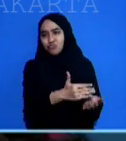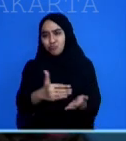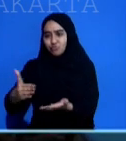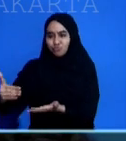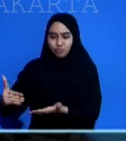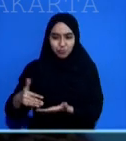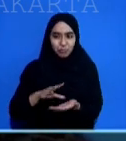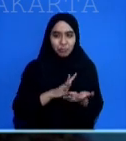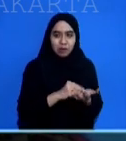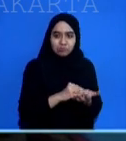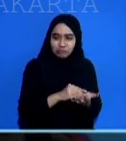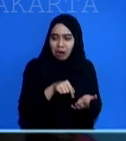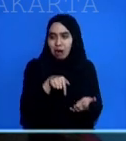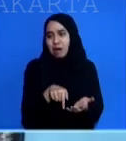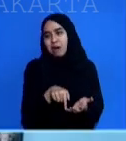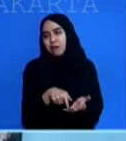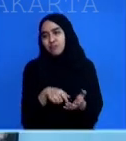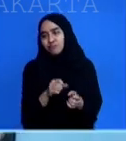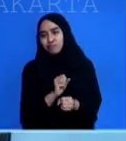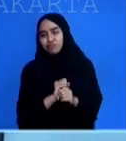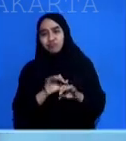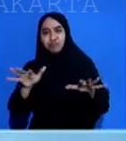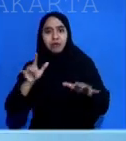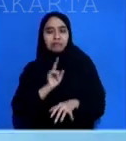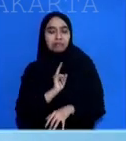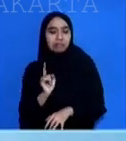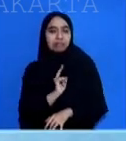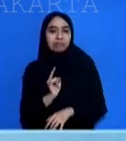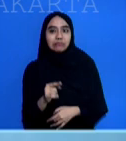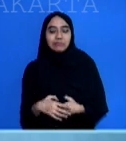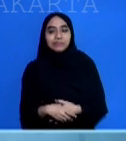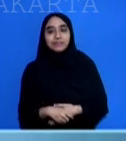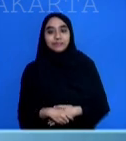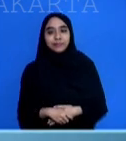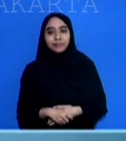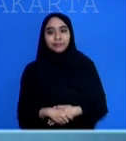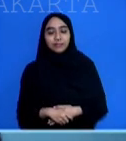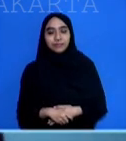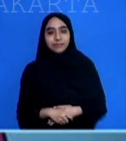dan mengembangkan usaha minuman herbal ini secara mandiri. Tambahkan sama kapulaga.